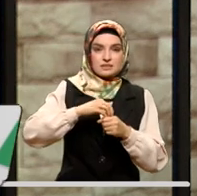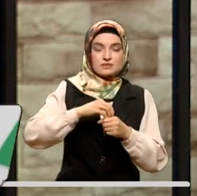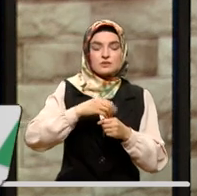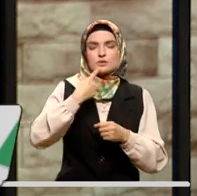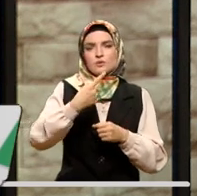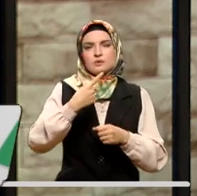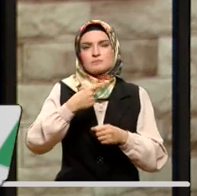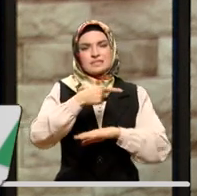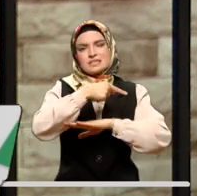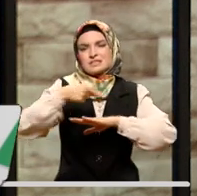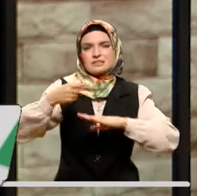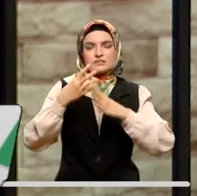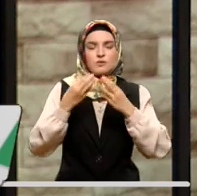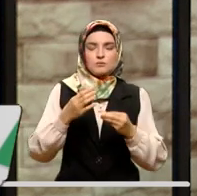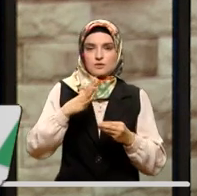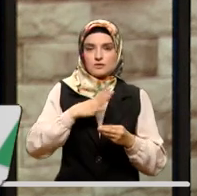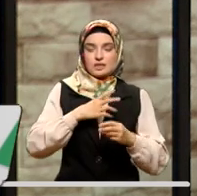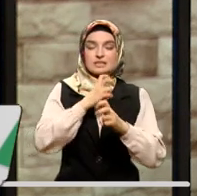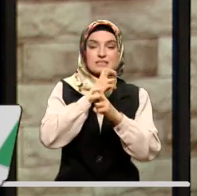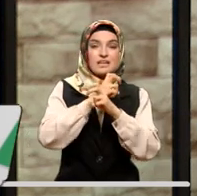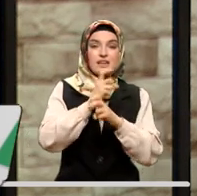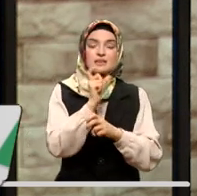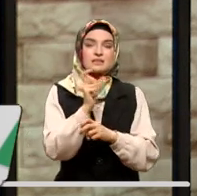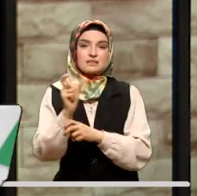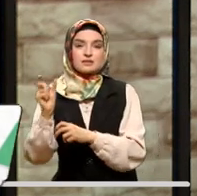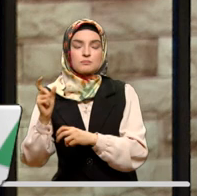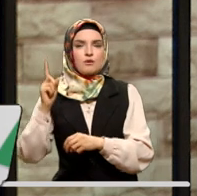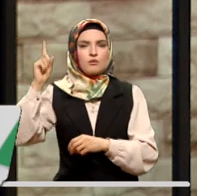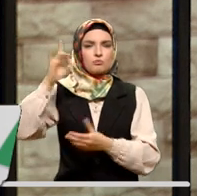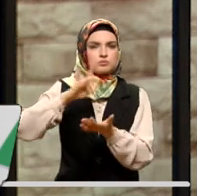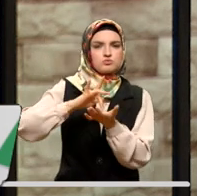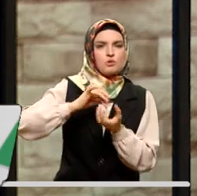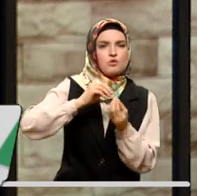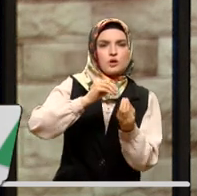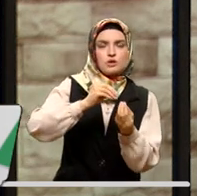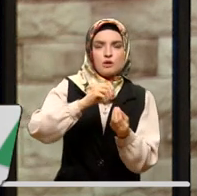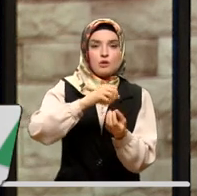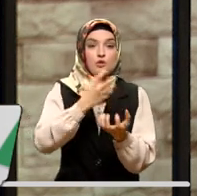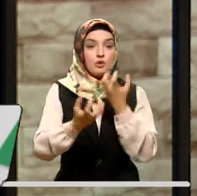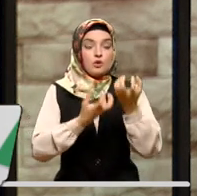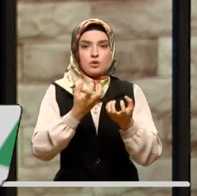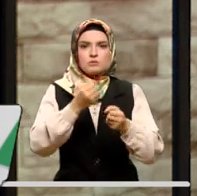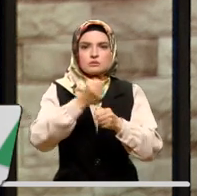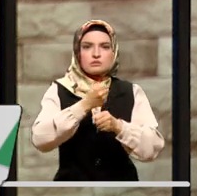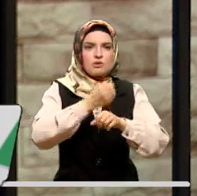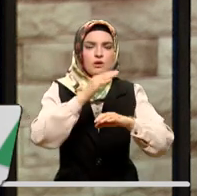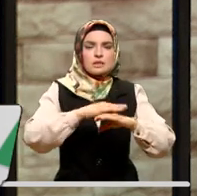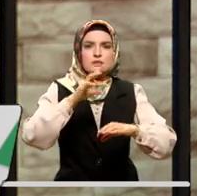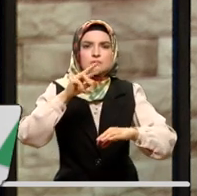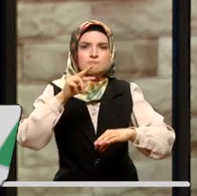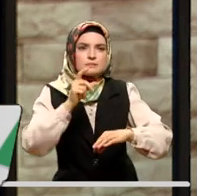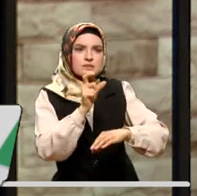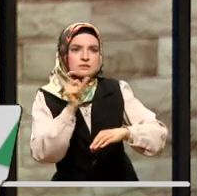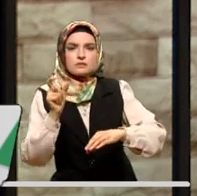sınırlıdır. Tehlikeli ifadelere, işte Allah'ın cezalandıracağı, yakacağı, taş edeceği gibi ifadeleri